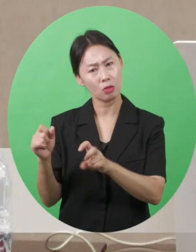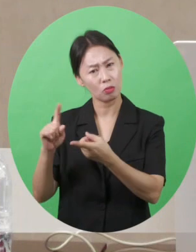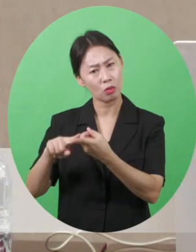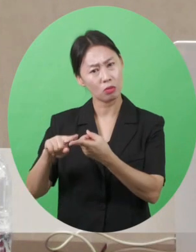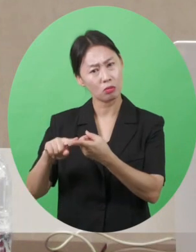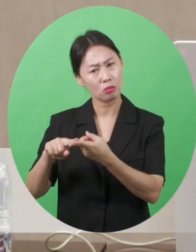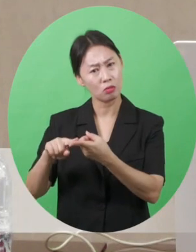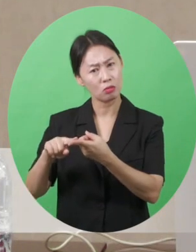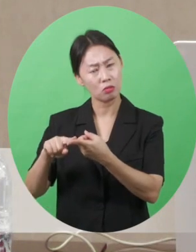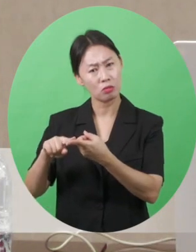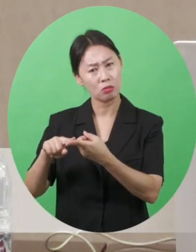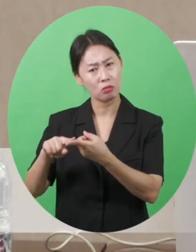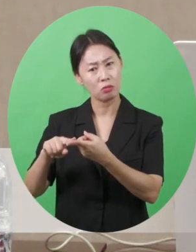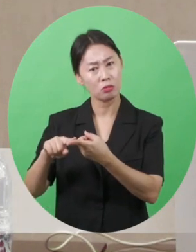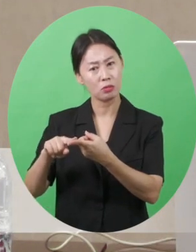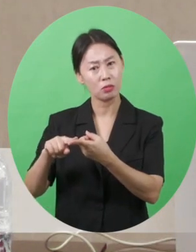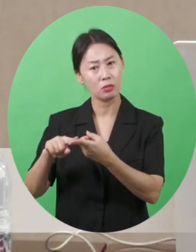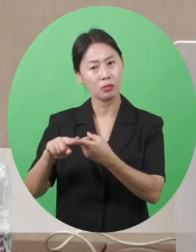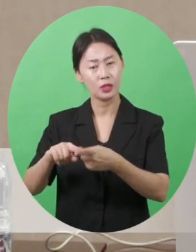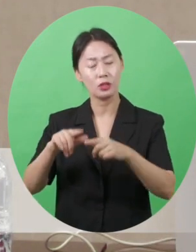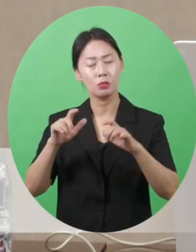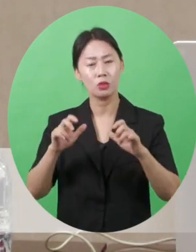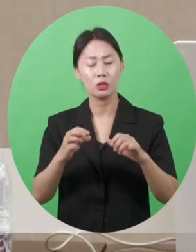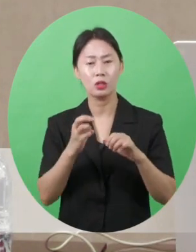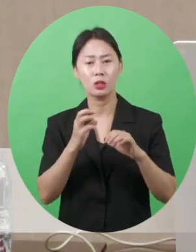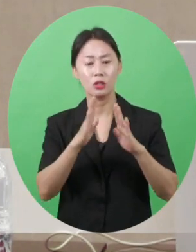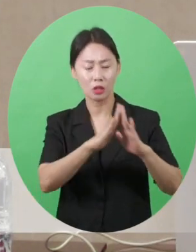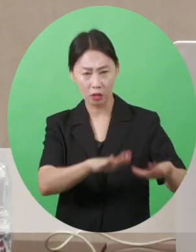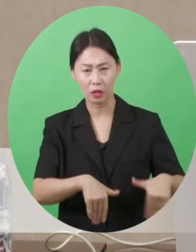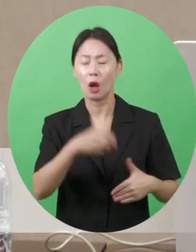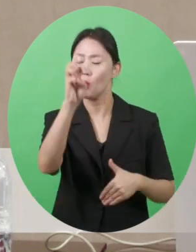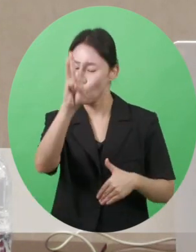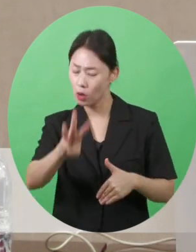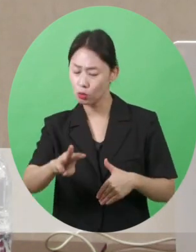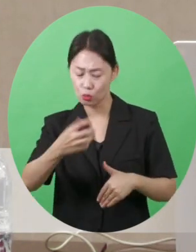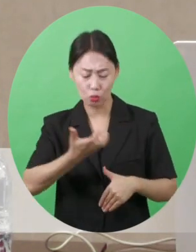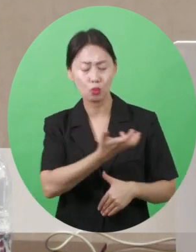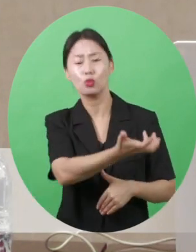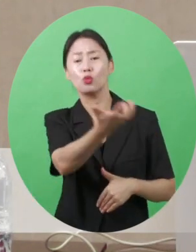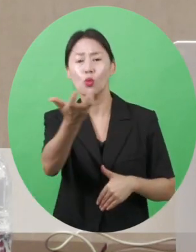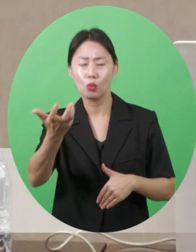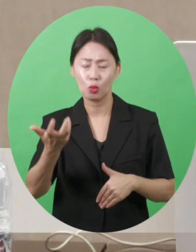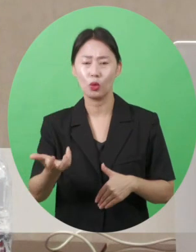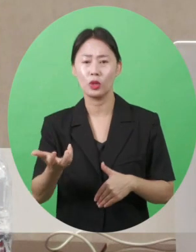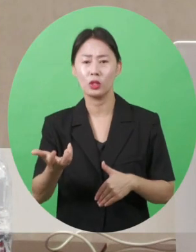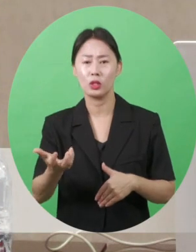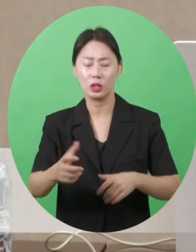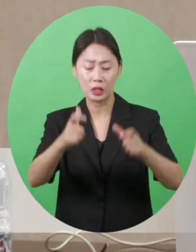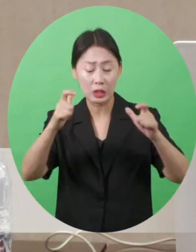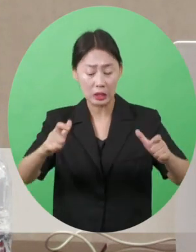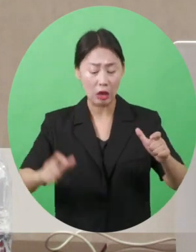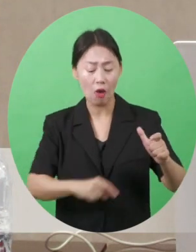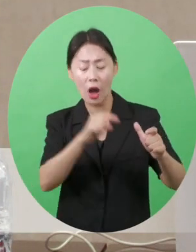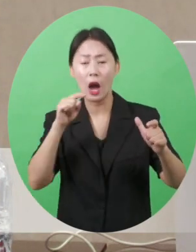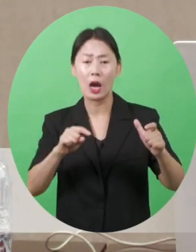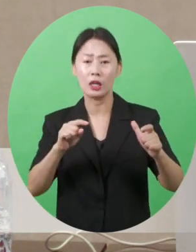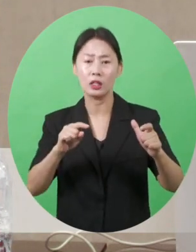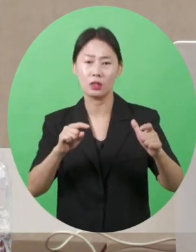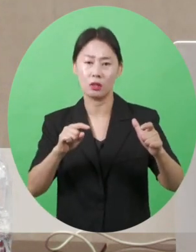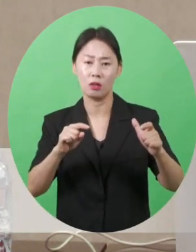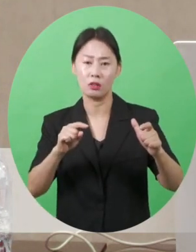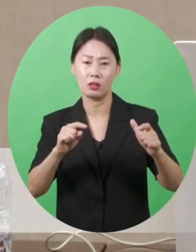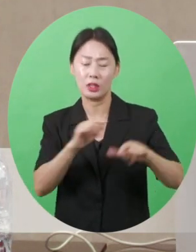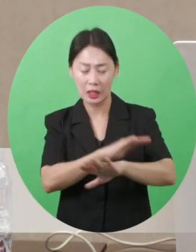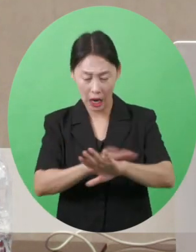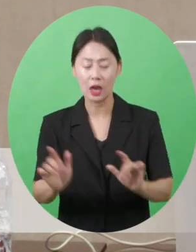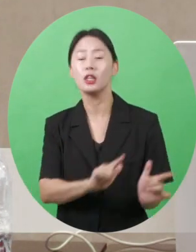20명쯤은 지금도 서울, 전남, 광주 등등에서 지역사회 정착에